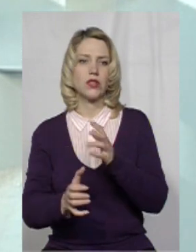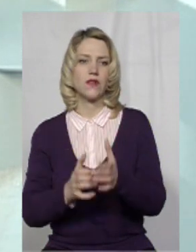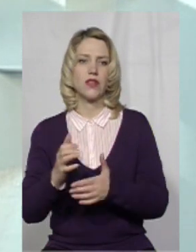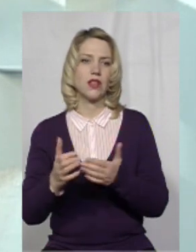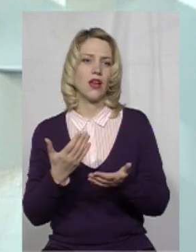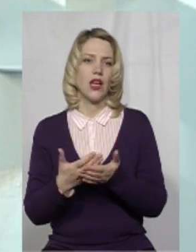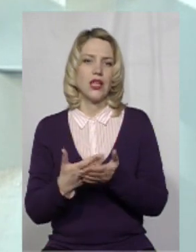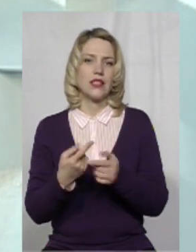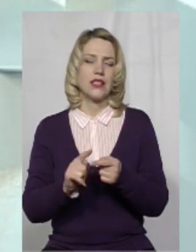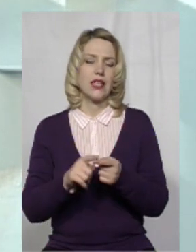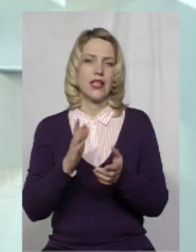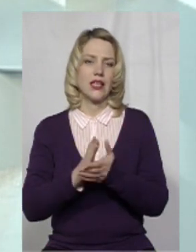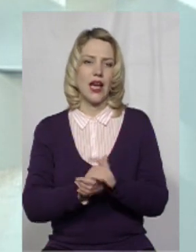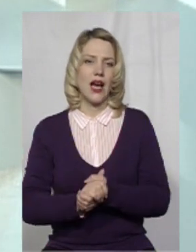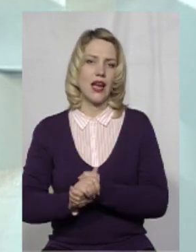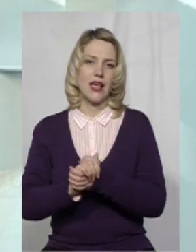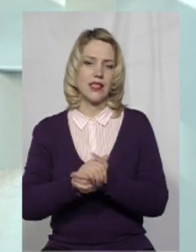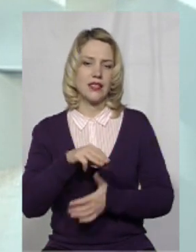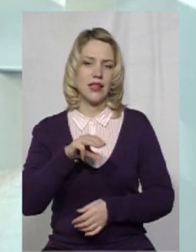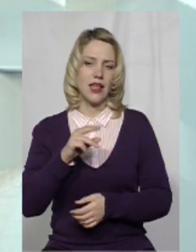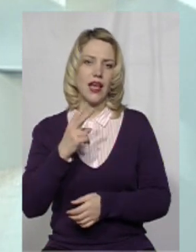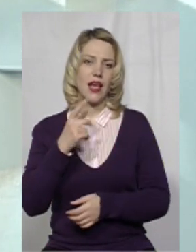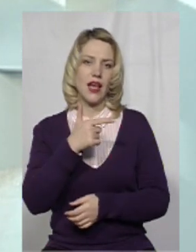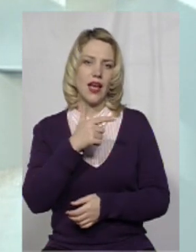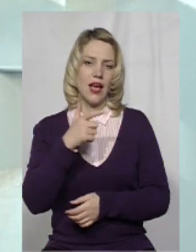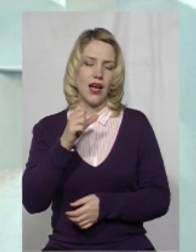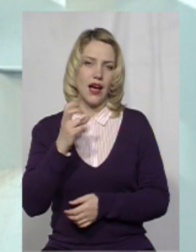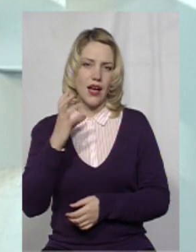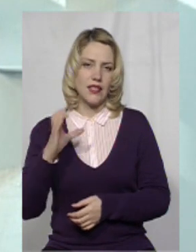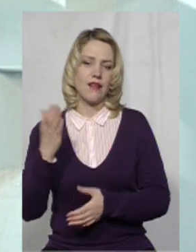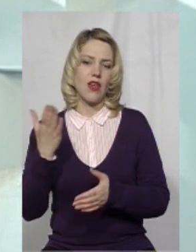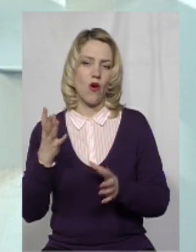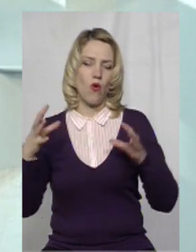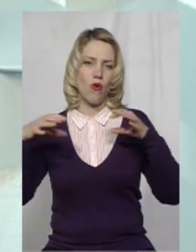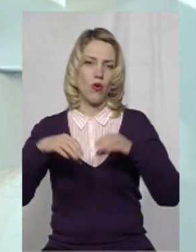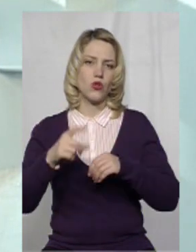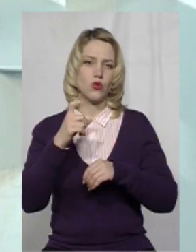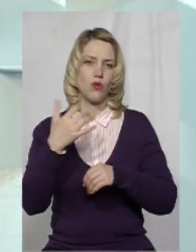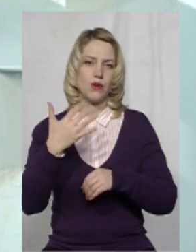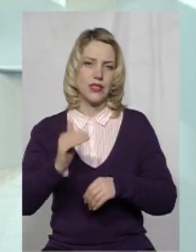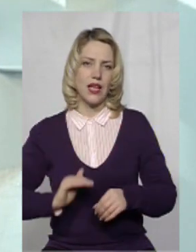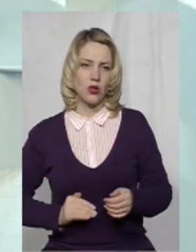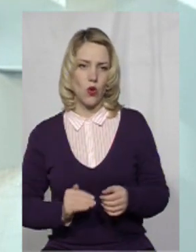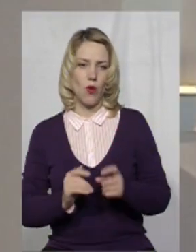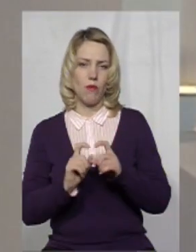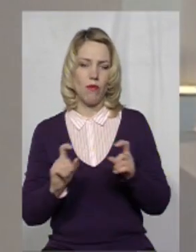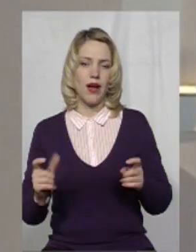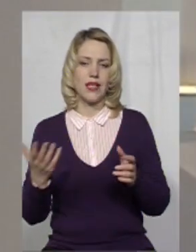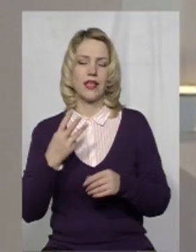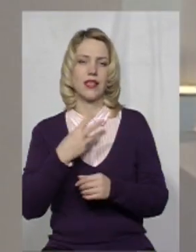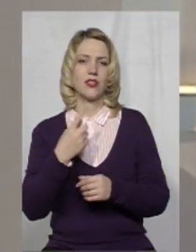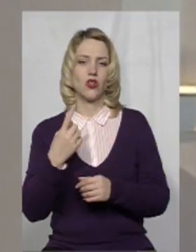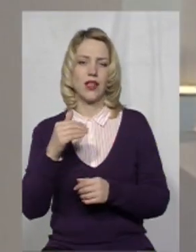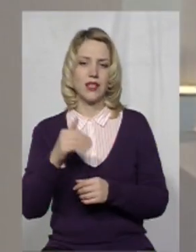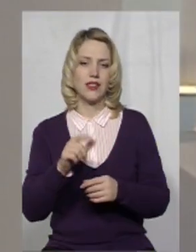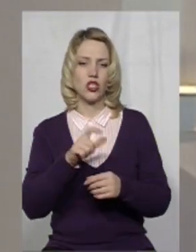приклад можна привести, це є Альянс Техас, в якому працює 170 компаній, ну, тобто, і 31 тисяча людей фактично задіяні